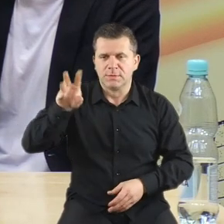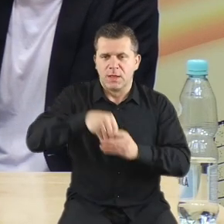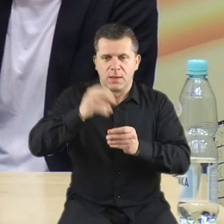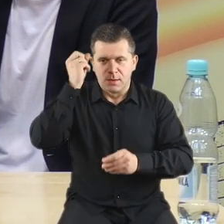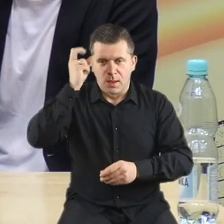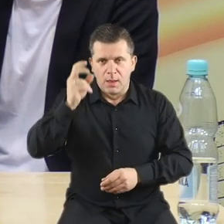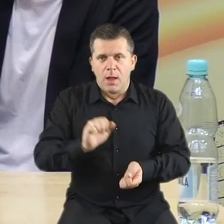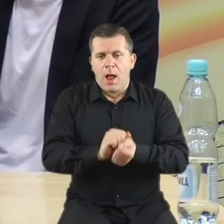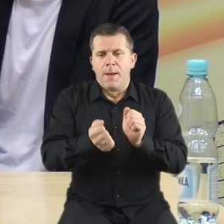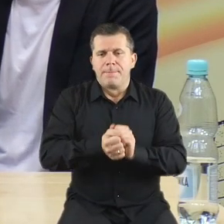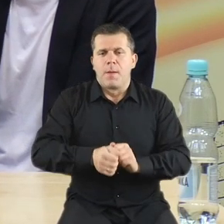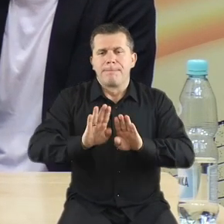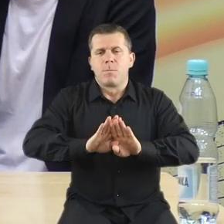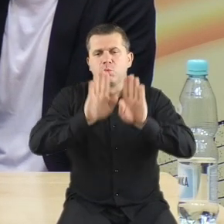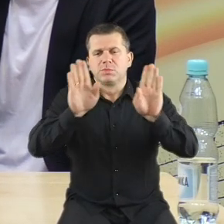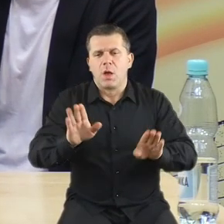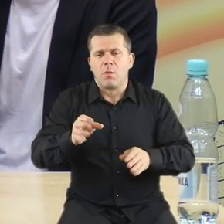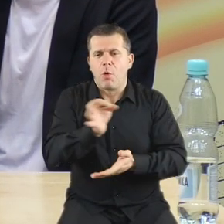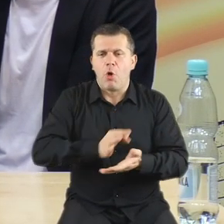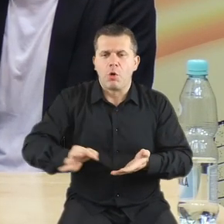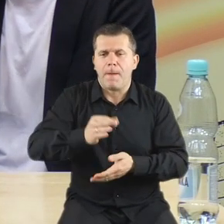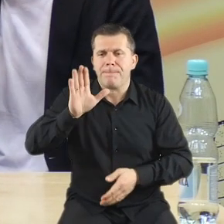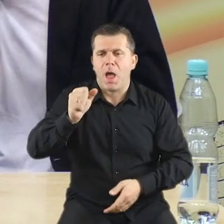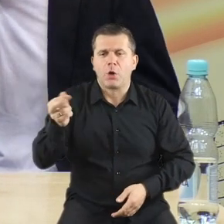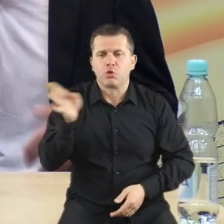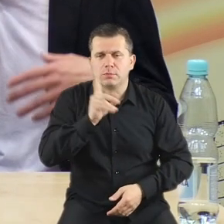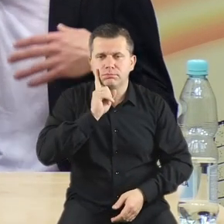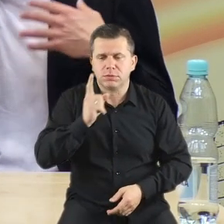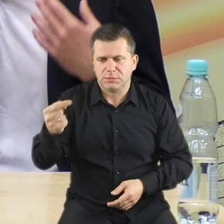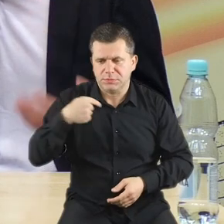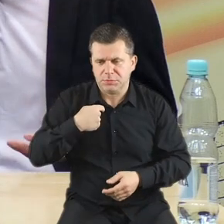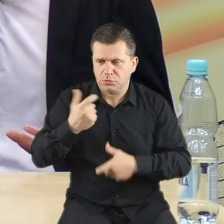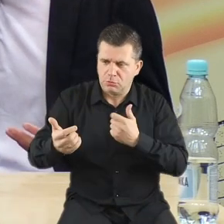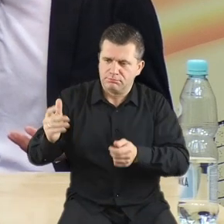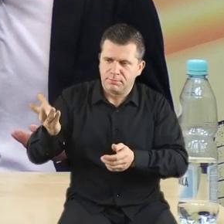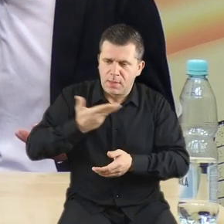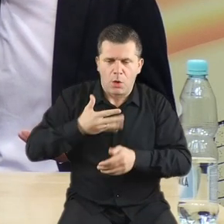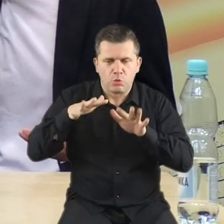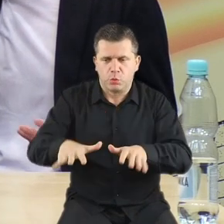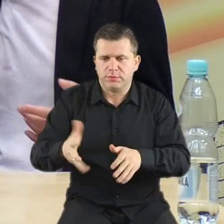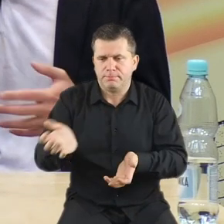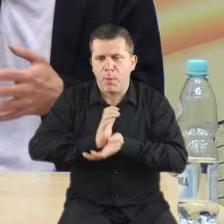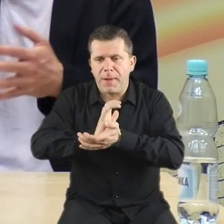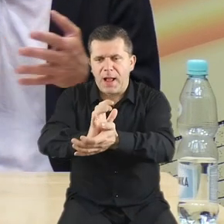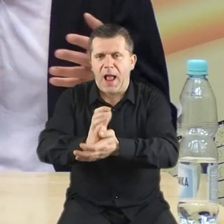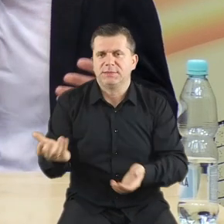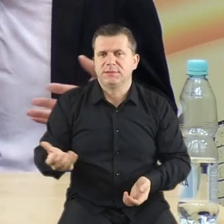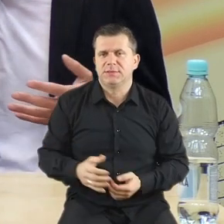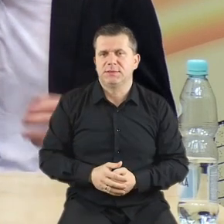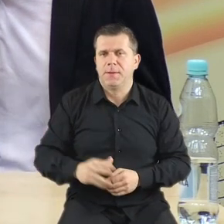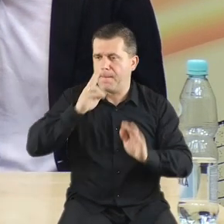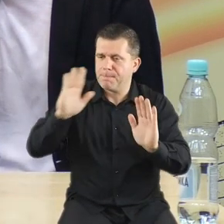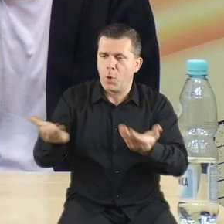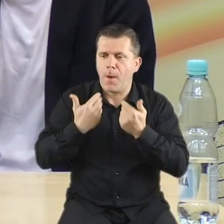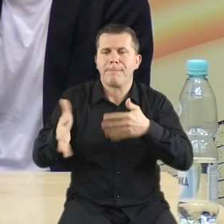Bartosz z Muzeum Okręgowego. Fantastycznie się mną zajęli na miejscu. Dali mi masę publikacji, pokazali mi miejsca,